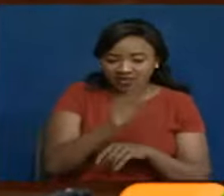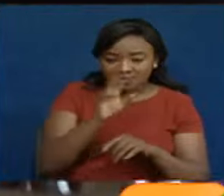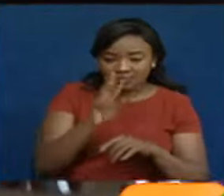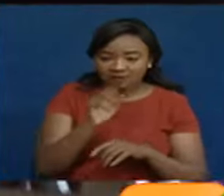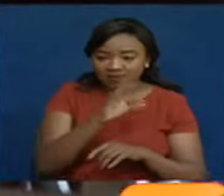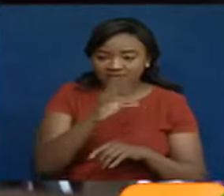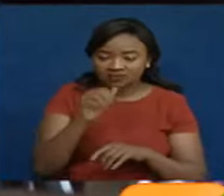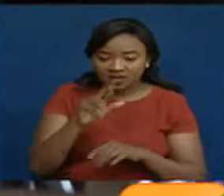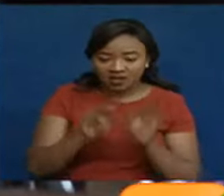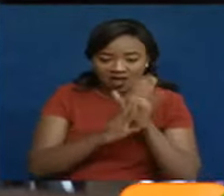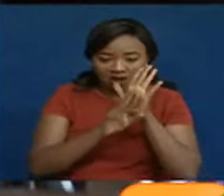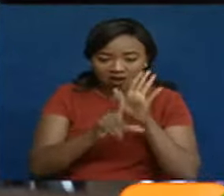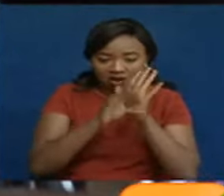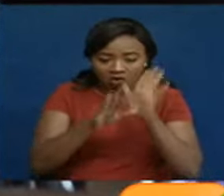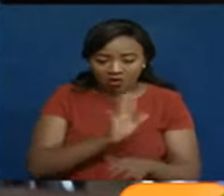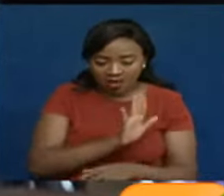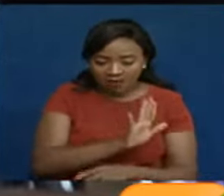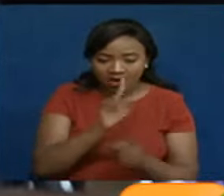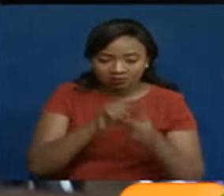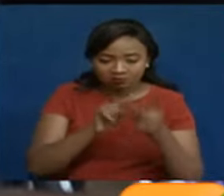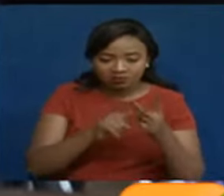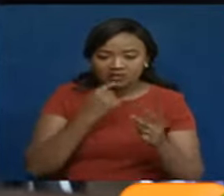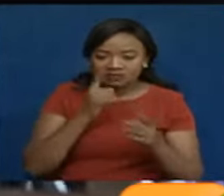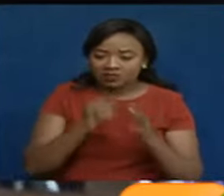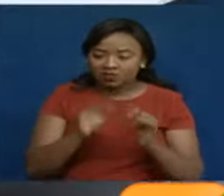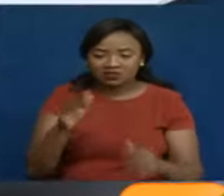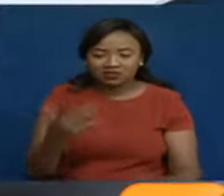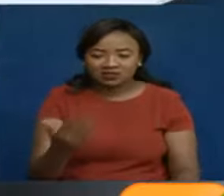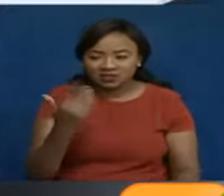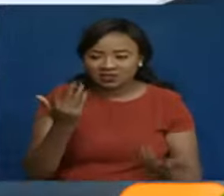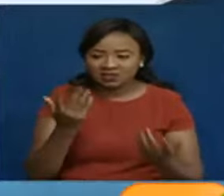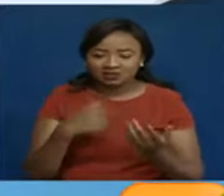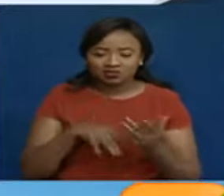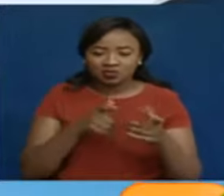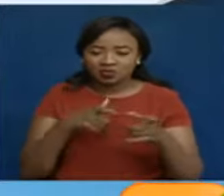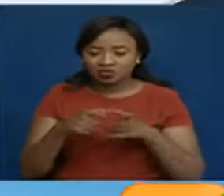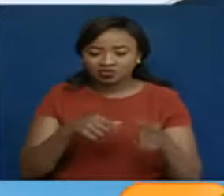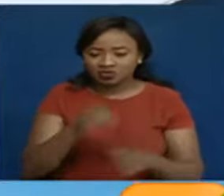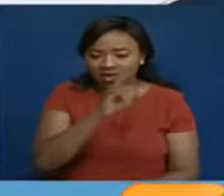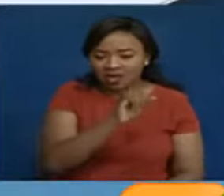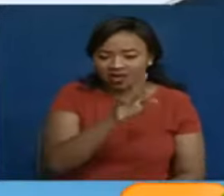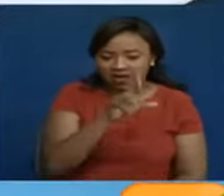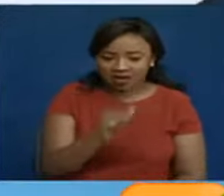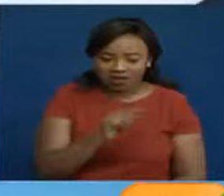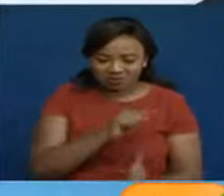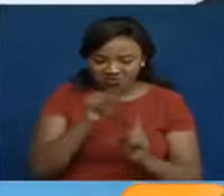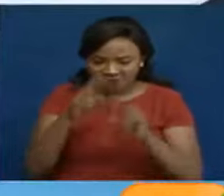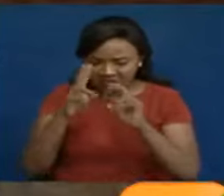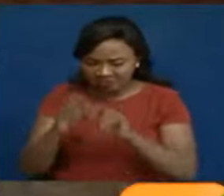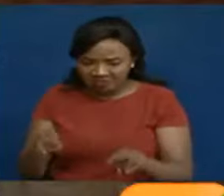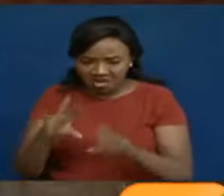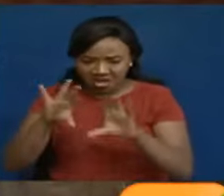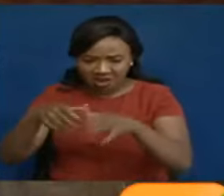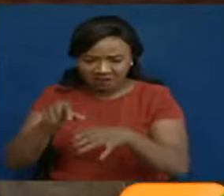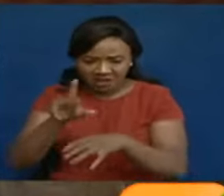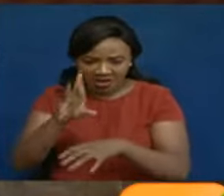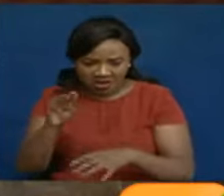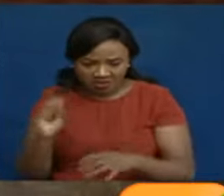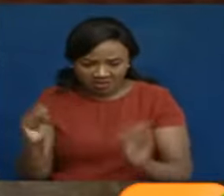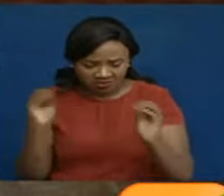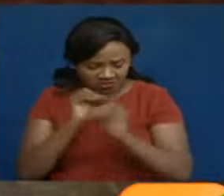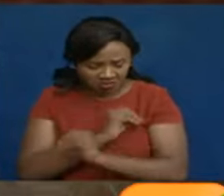Dunstan Omari na Martina Swiga walikuwa wamepinga ombi la mamlaka ya udhibiti wa bima IRA kupekua kampuni ya Royal Media akisema kuwa